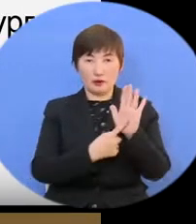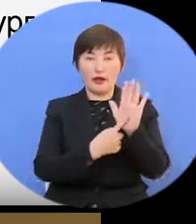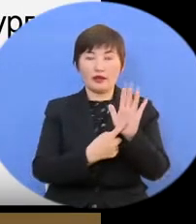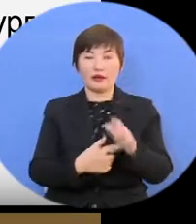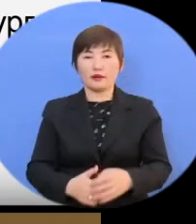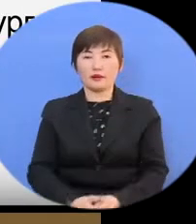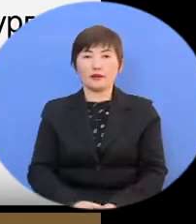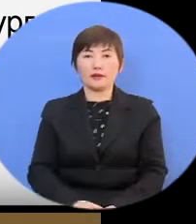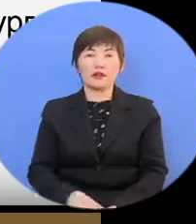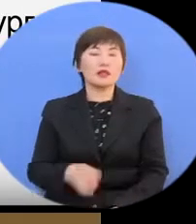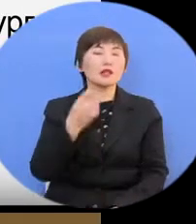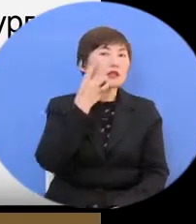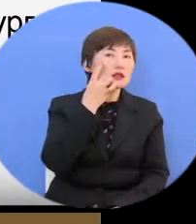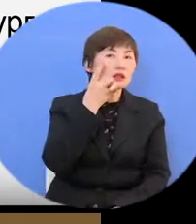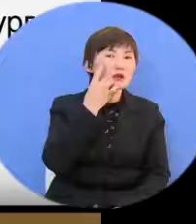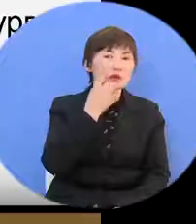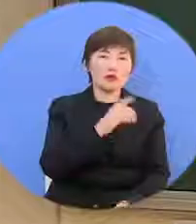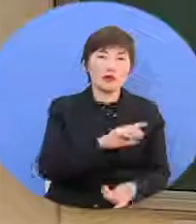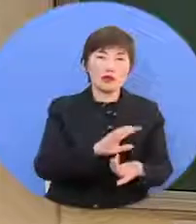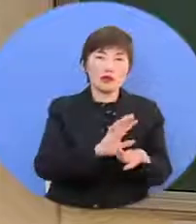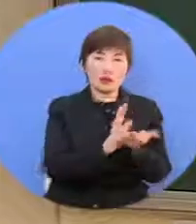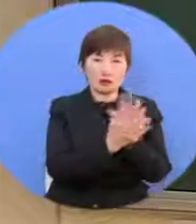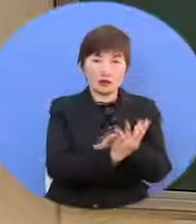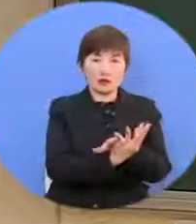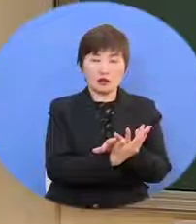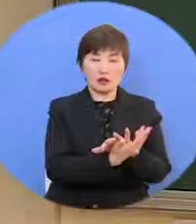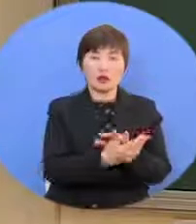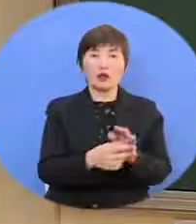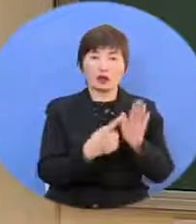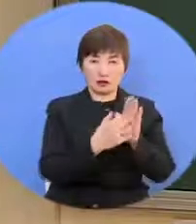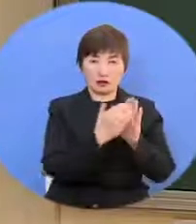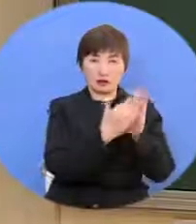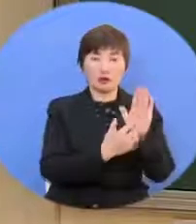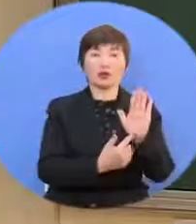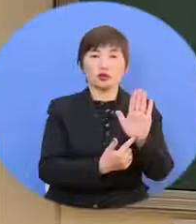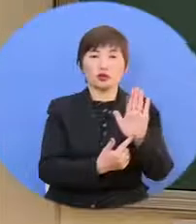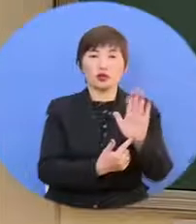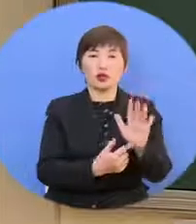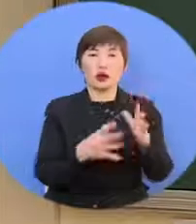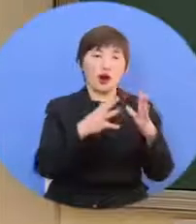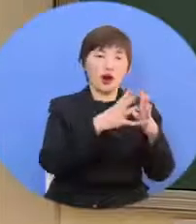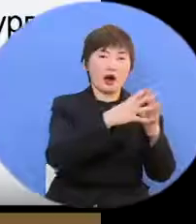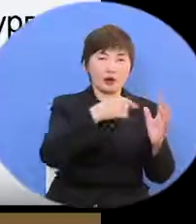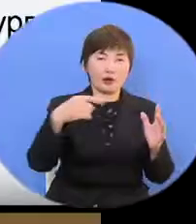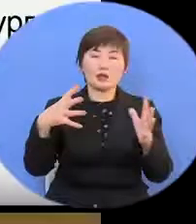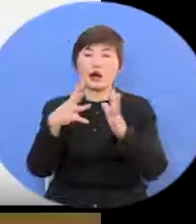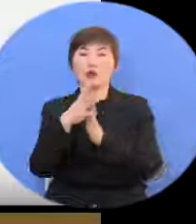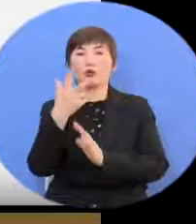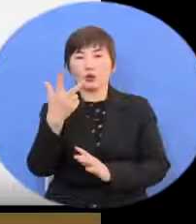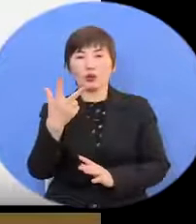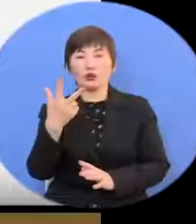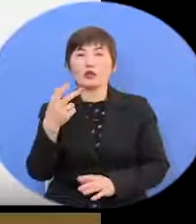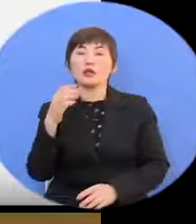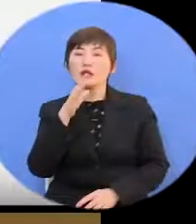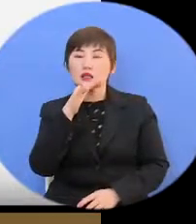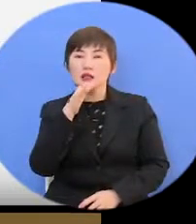гардаг байх нь. Тэгвэл хүүхдүүдэд маань ямар шинж тэмдгүүд илрэн гардгийг багш нь та нартай тайлбарлая. 10-аас 13 настай хүүхдийн